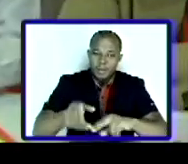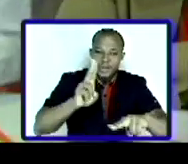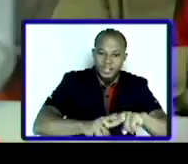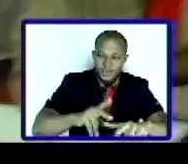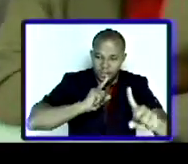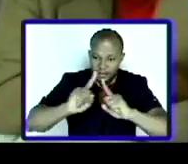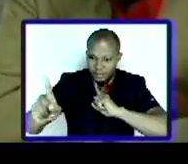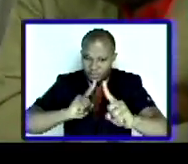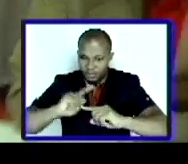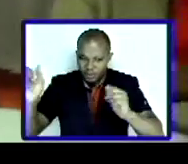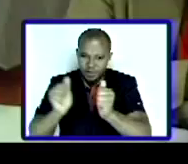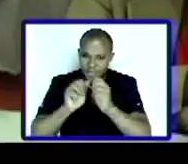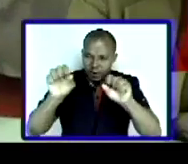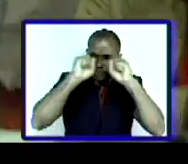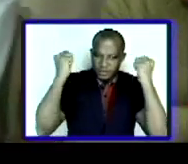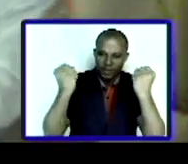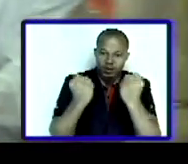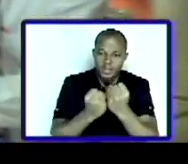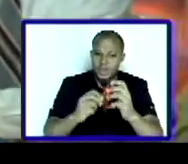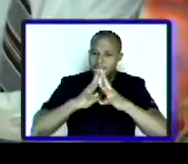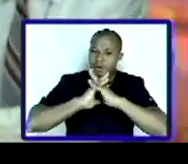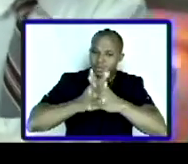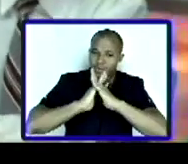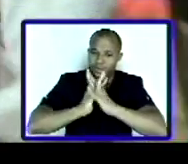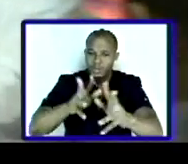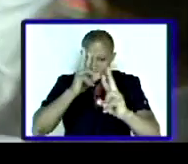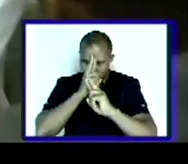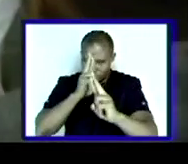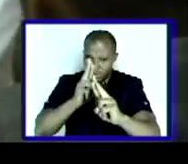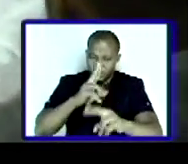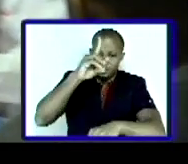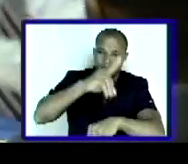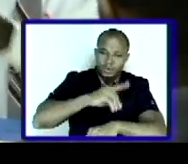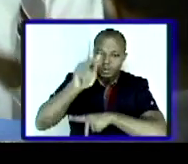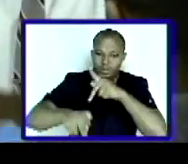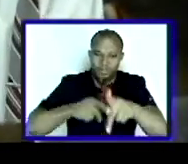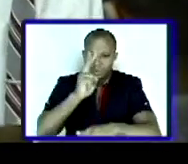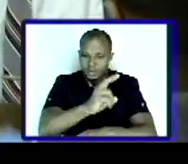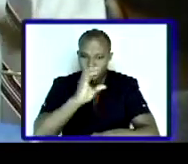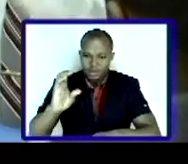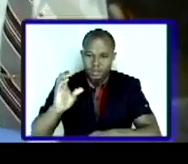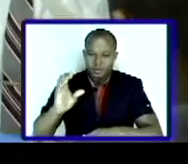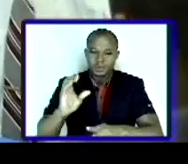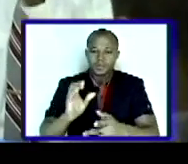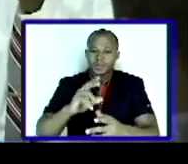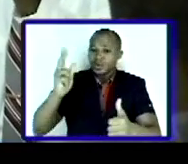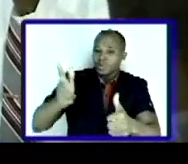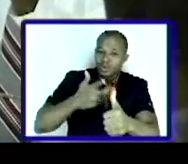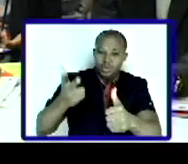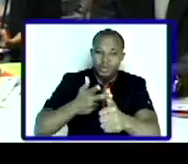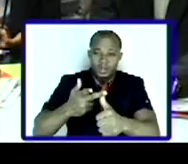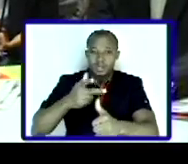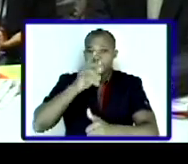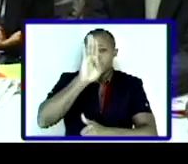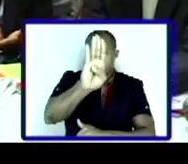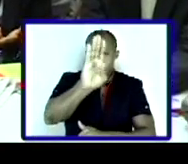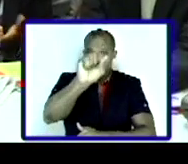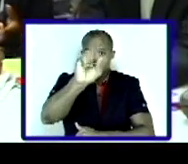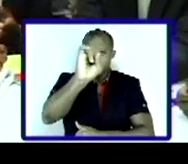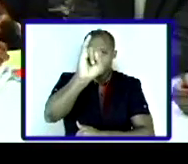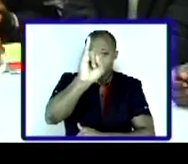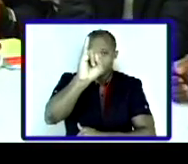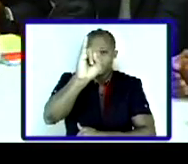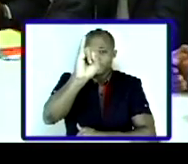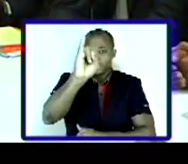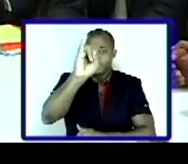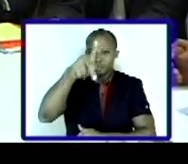Après chita parler ak secteur k ap lite pour respect droit moun handicapé yo et puis secteur public là pour troisième fois BCF ak partenaires